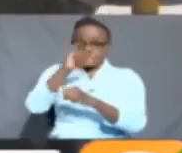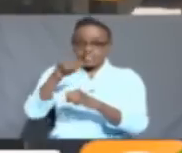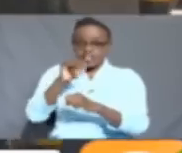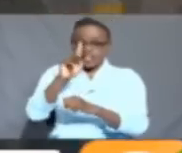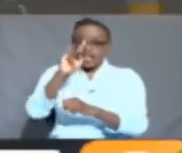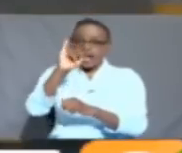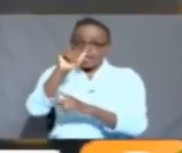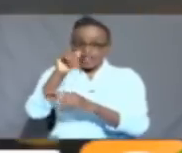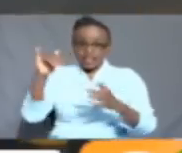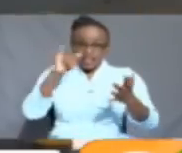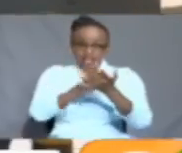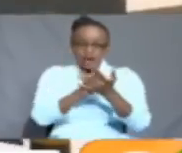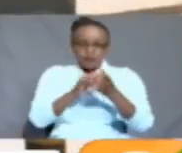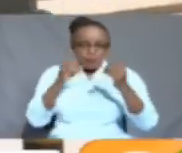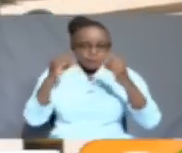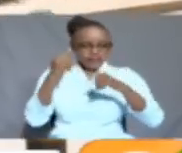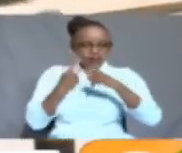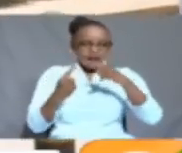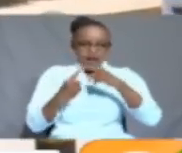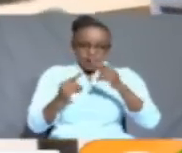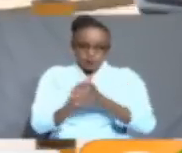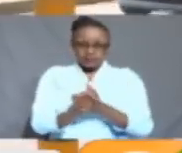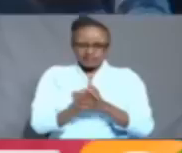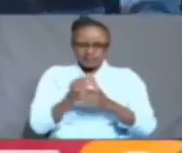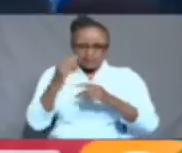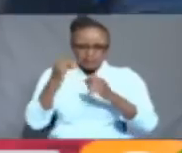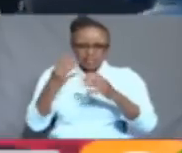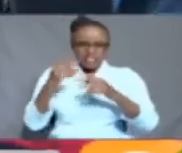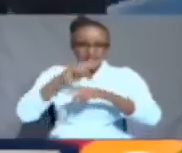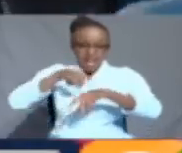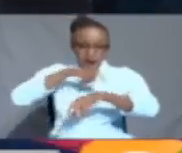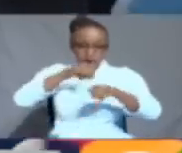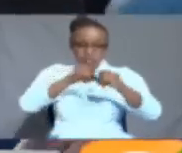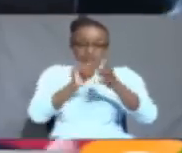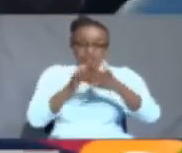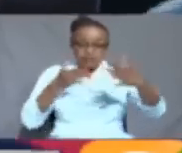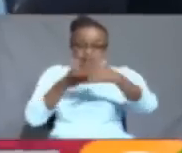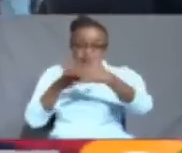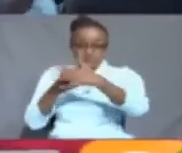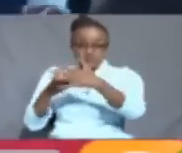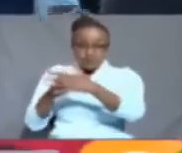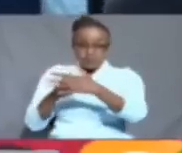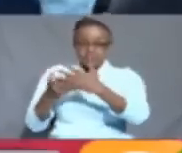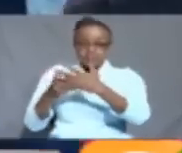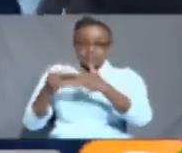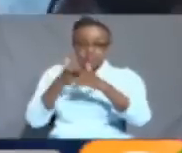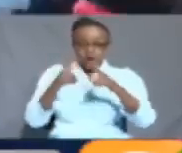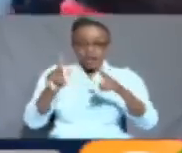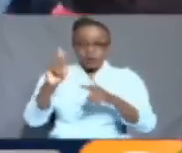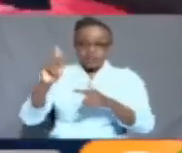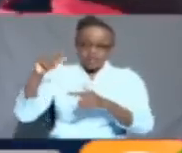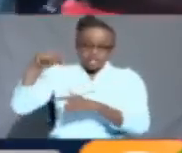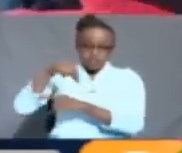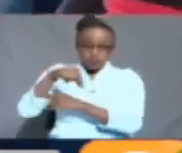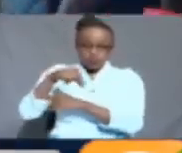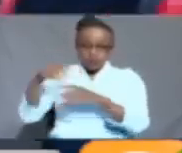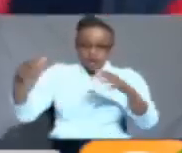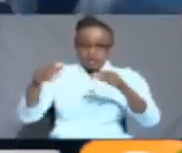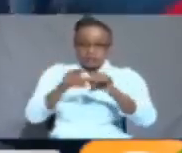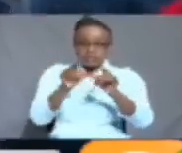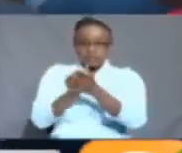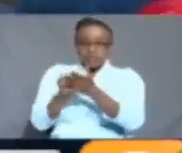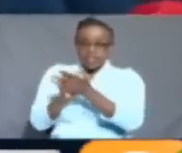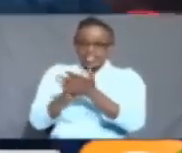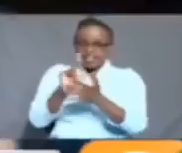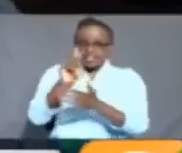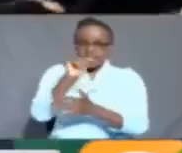JKIA kwa saa nyingi. Wafanyikazi wakipinga mipango ya kuoanisha kampuni ya Kenya Airways na halmashauri ya